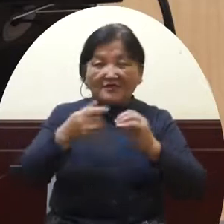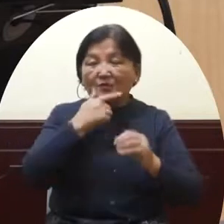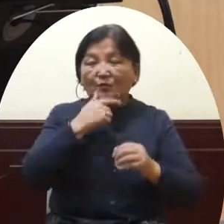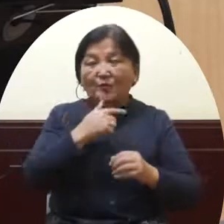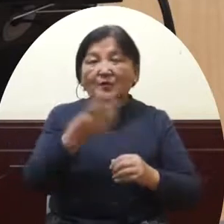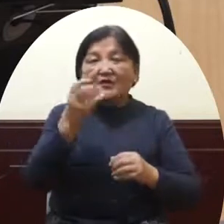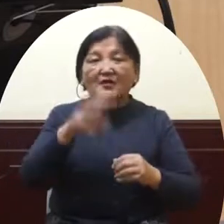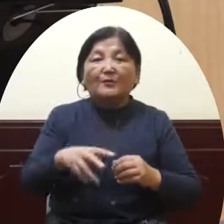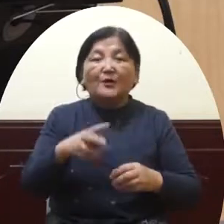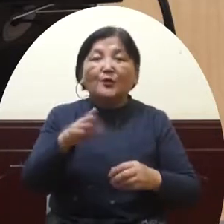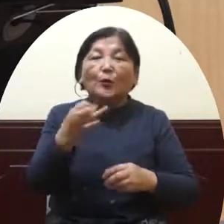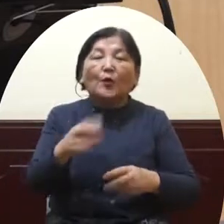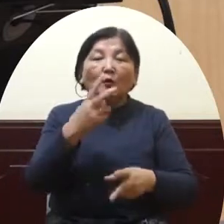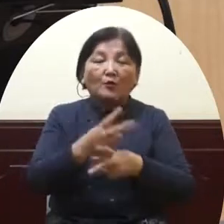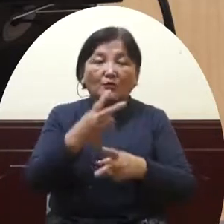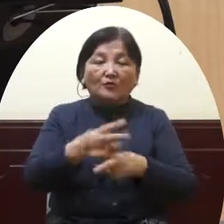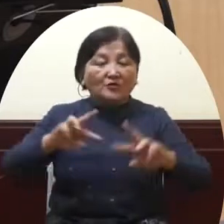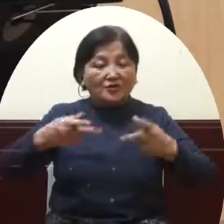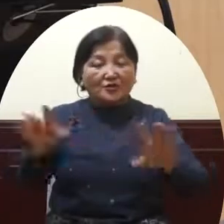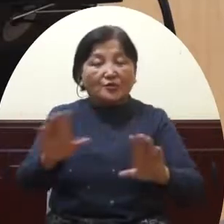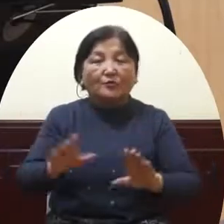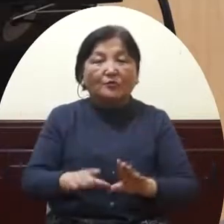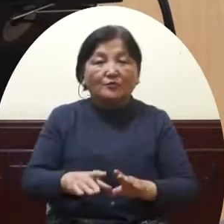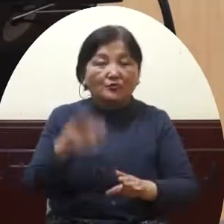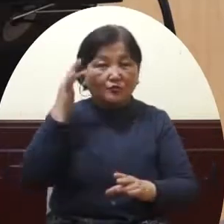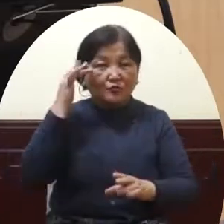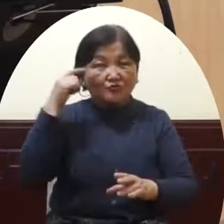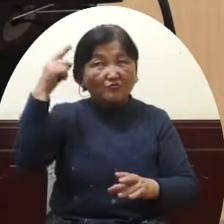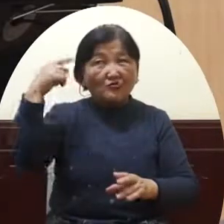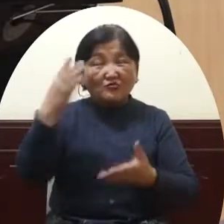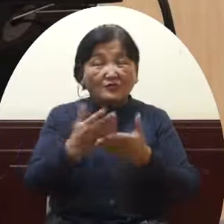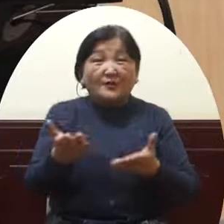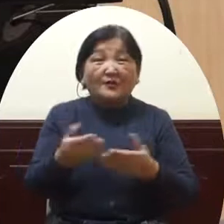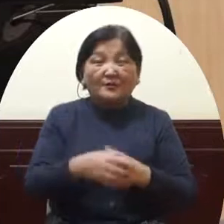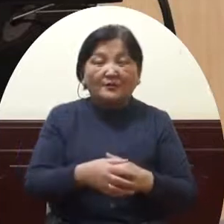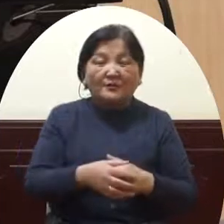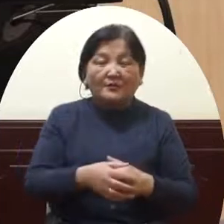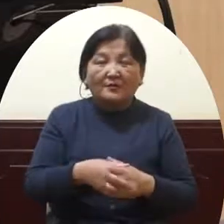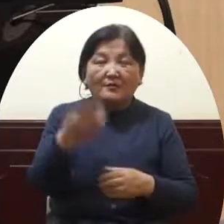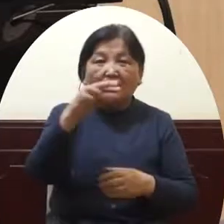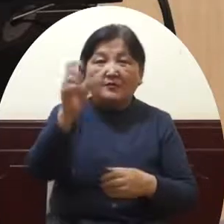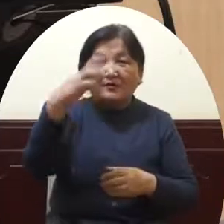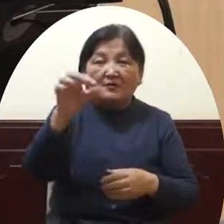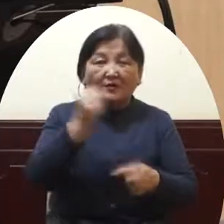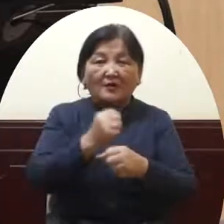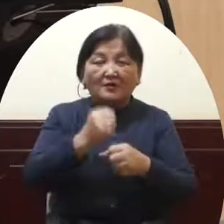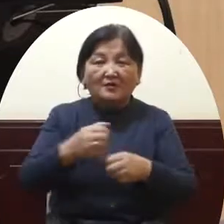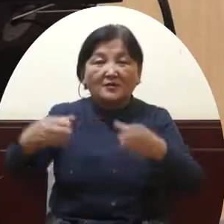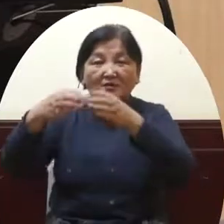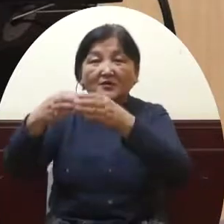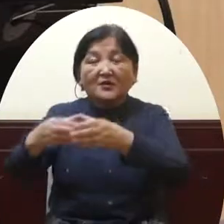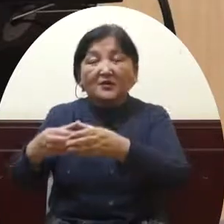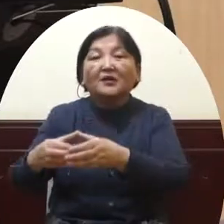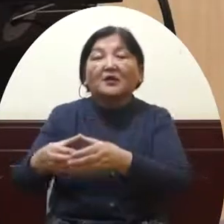шинжлэхдэггүй сонгуулаасан зөв төсөөлж байна. Би дэд ажлын хэсгийнх нь гишүүн гэж яддаг юм. Гэхдээ